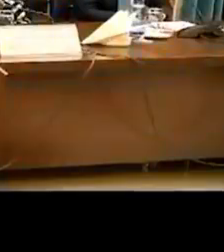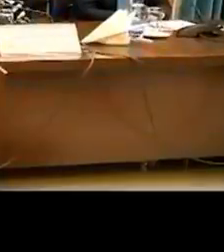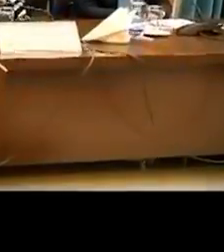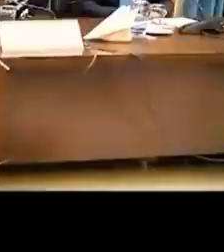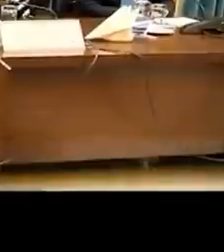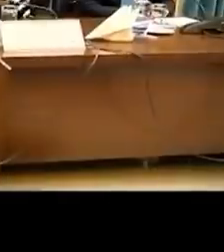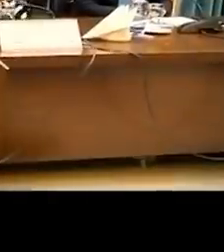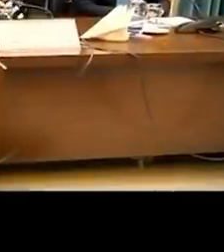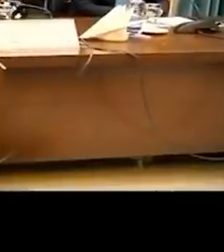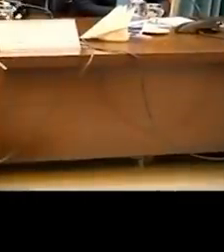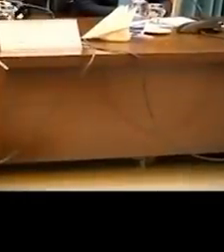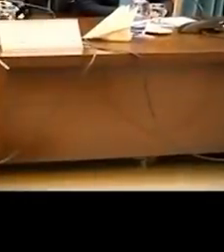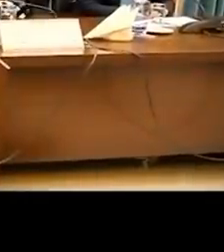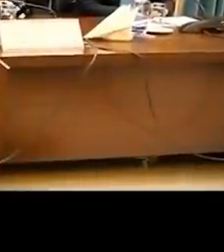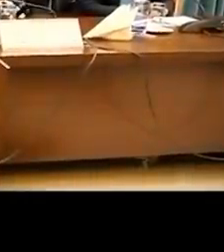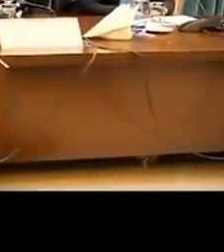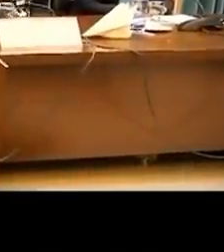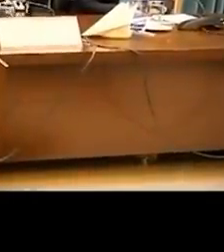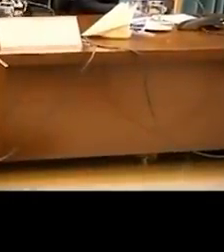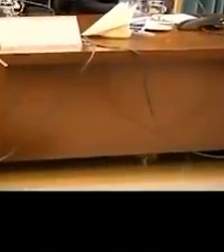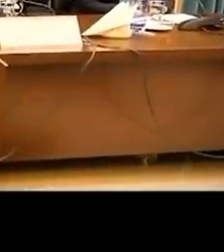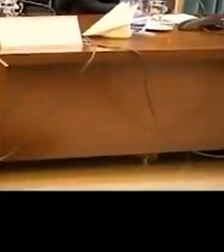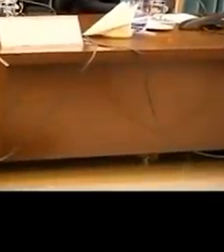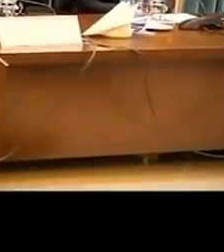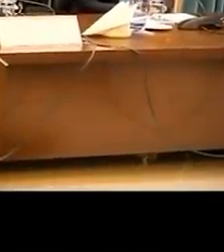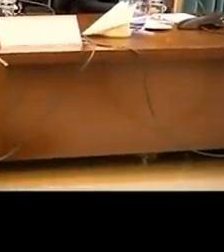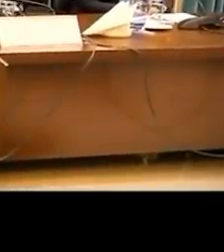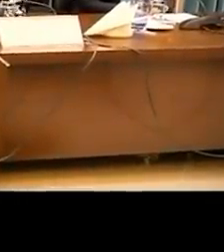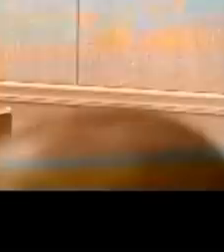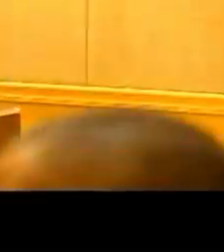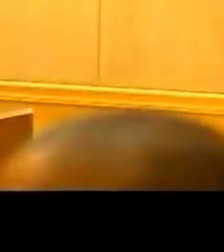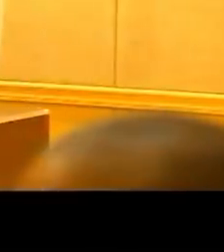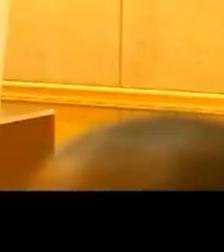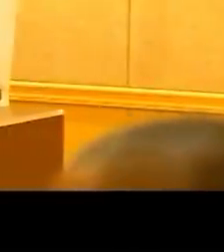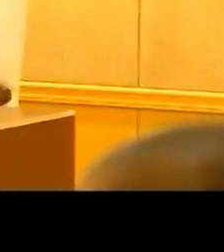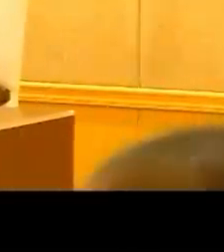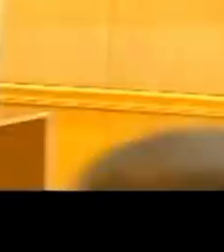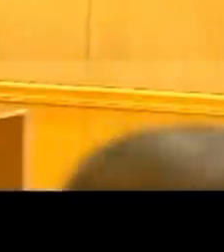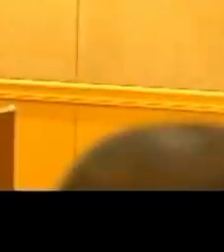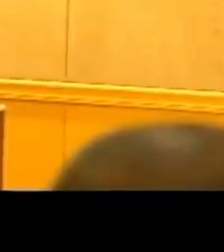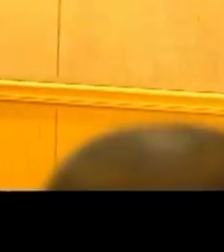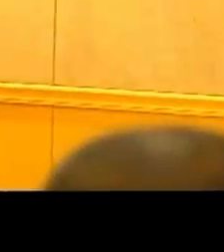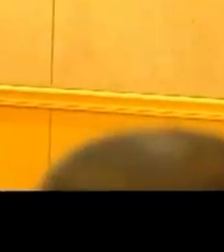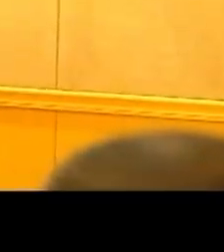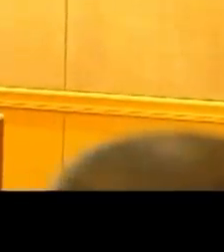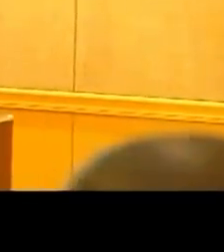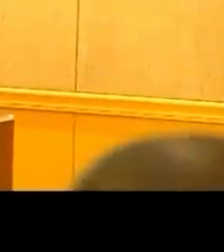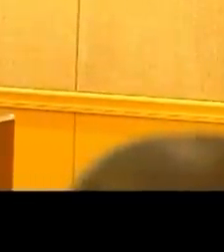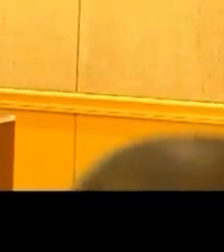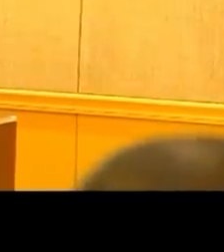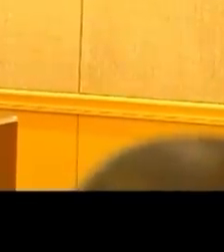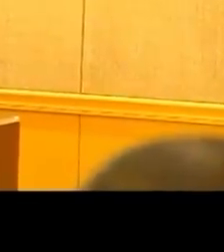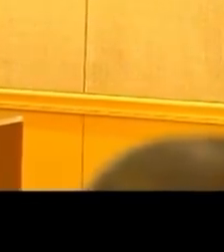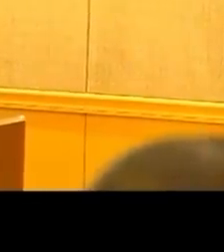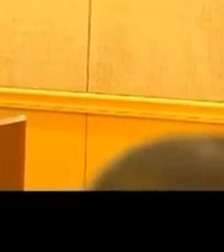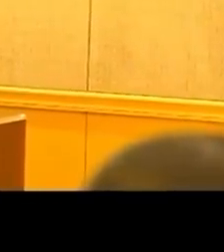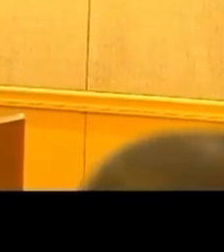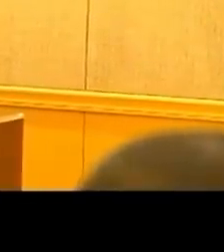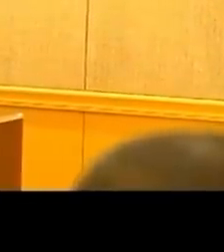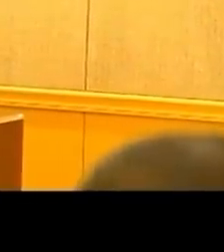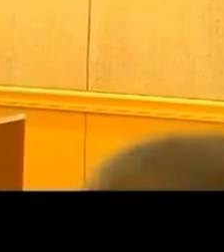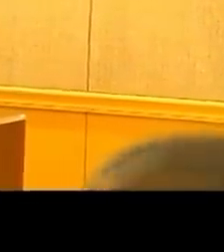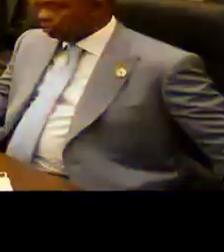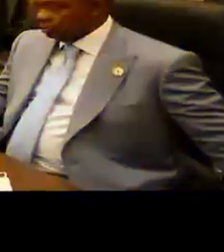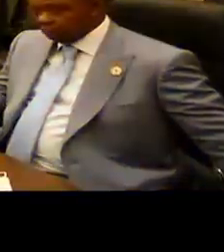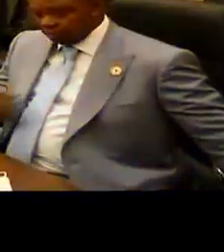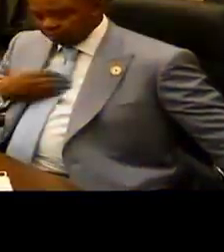assurer la paix et la sécurité dans cette partie du territoire national et dans les Grands Lacs. Le président de la République, Félix-Antoine Tshisekedi